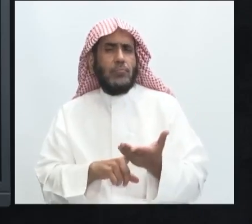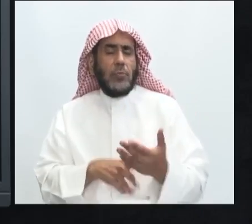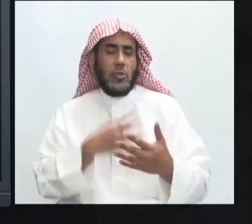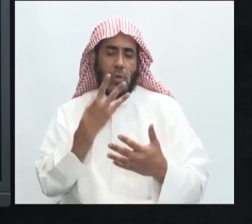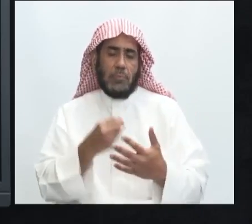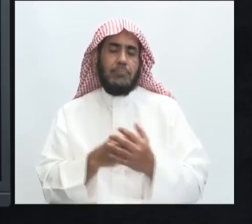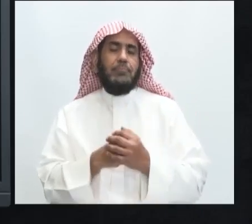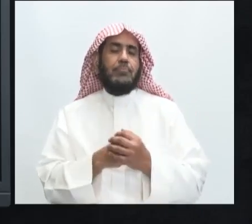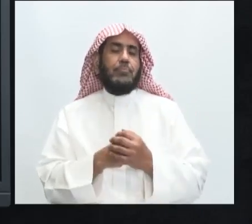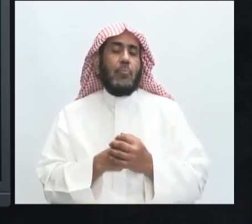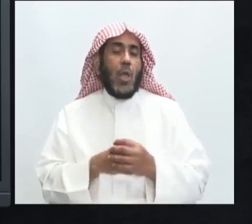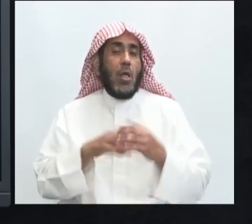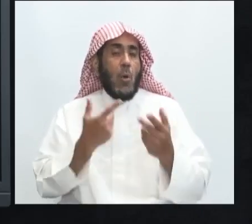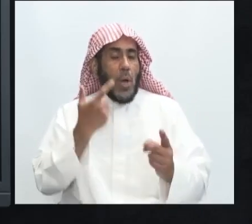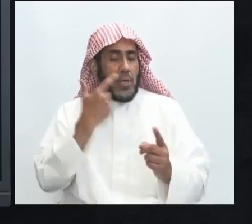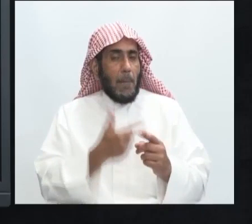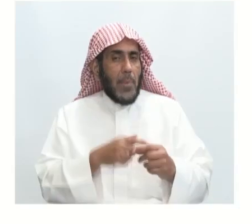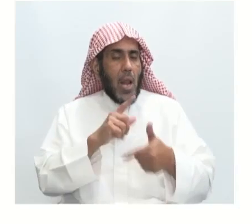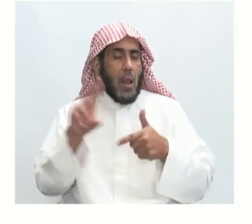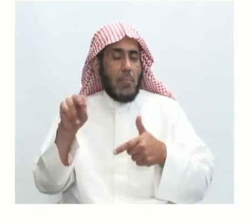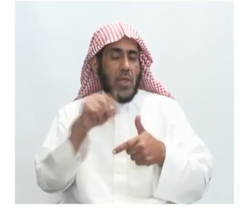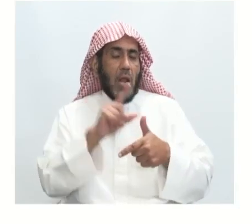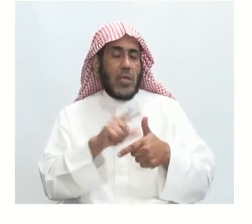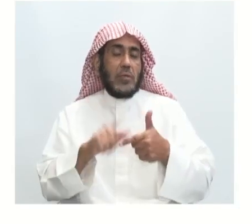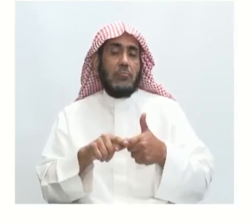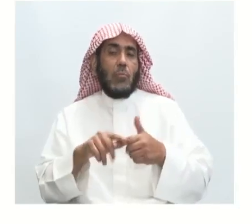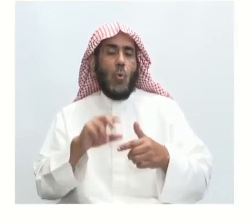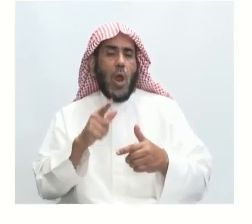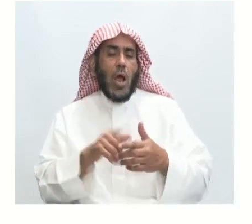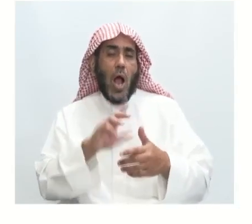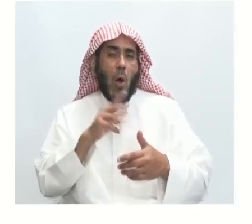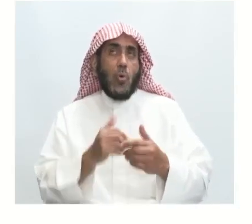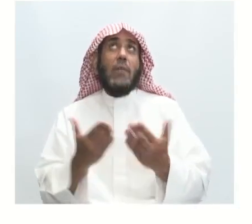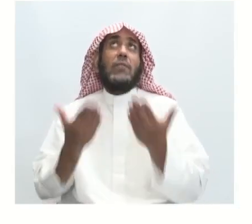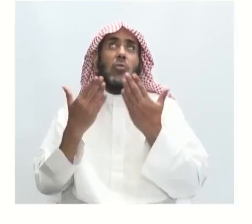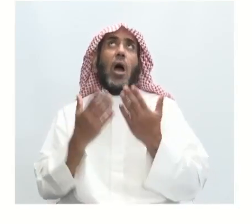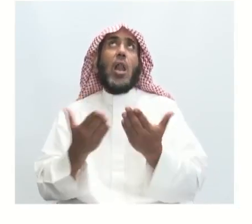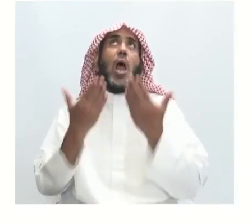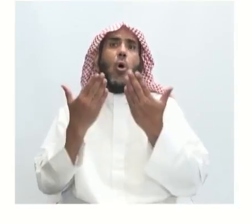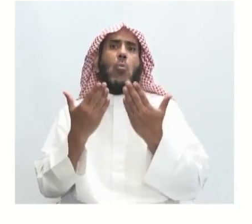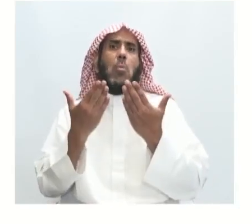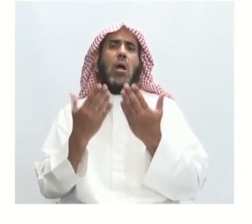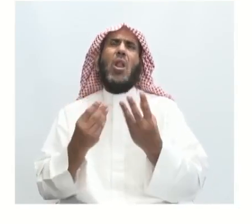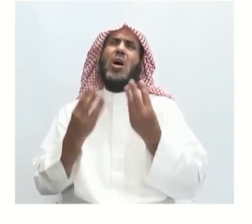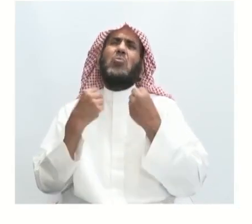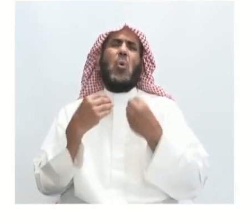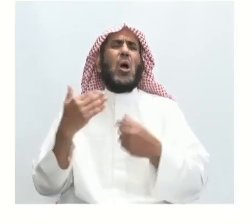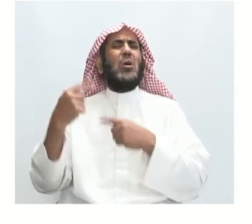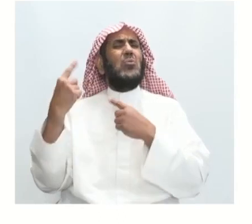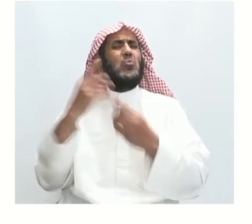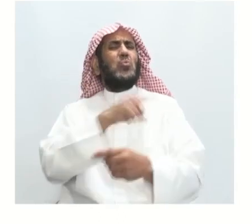جميل ثم تامل المثالين الاتيين الذين هنا قولنا في الدعاء اللهم لا تؤاخذنا